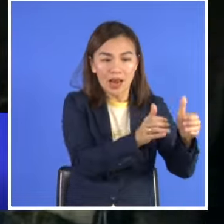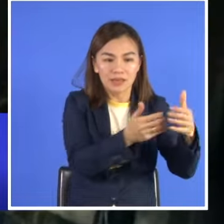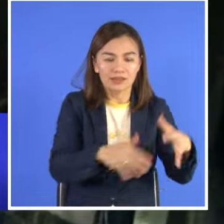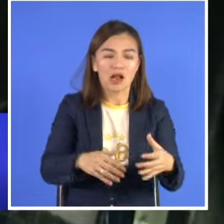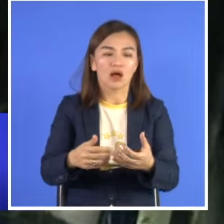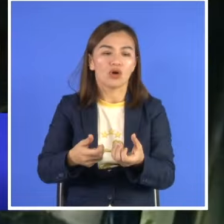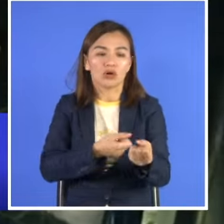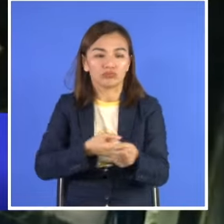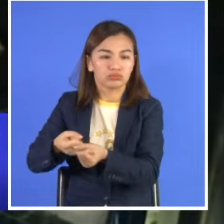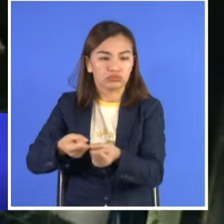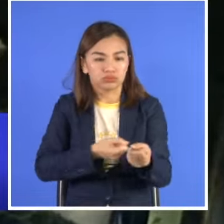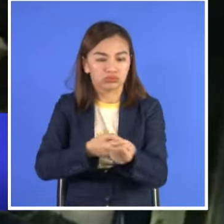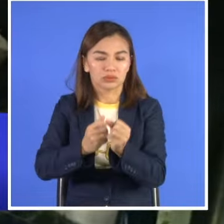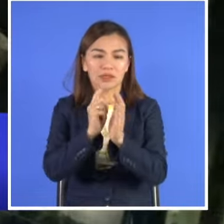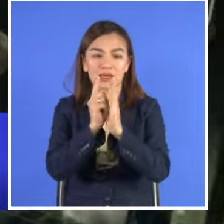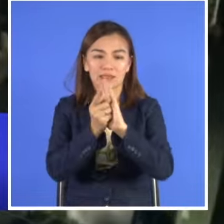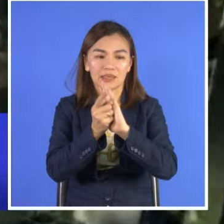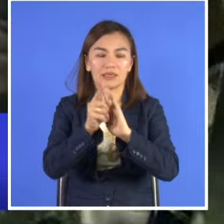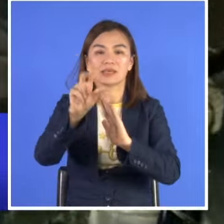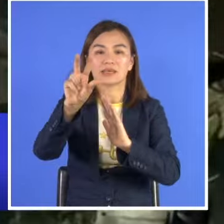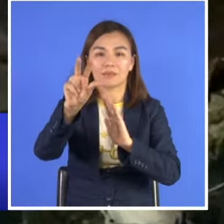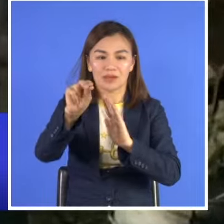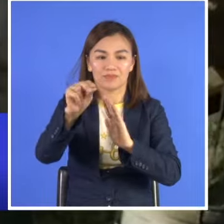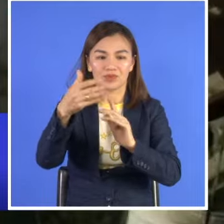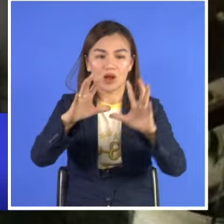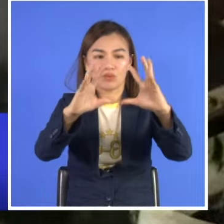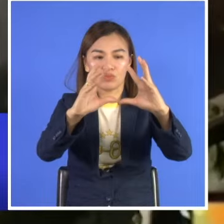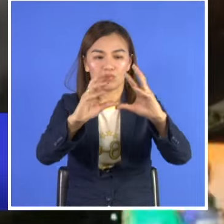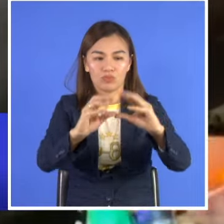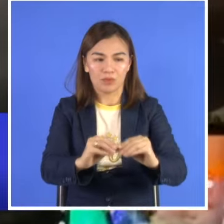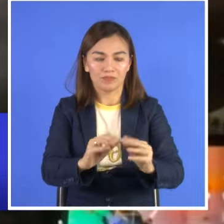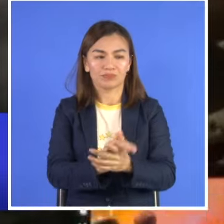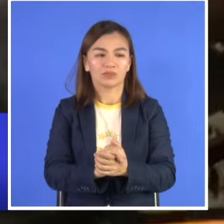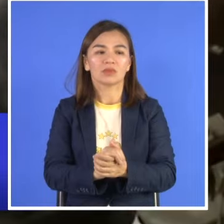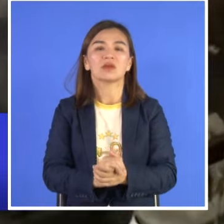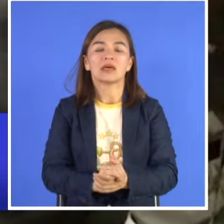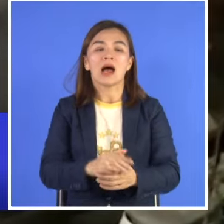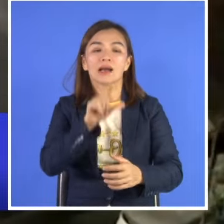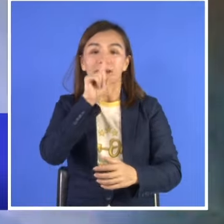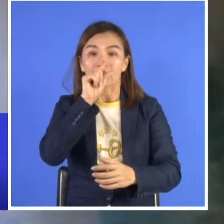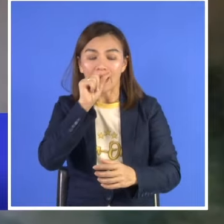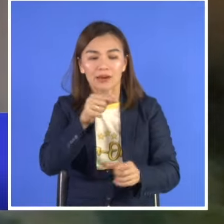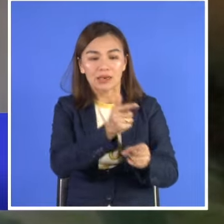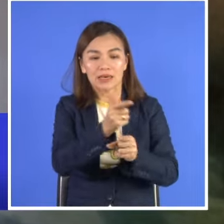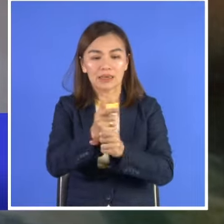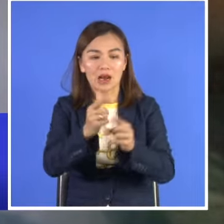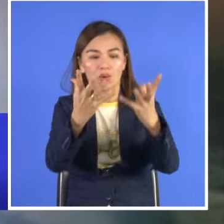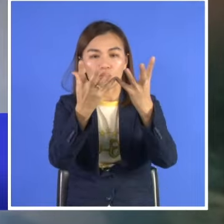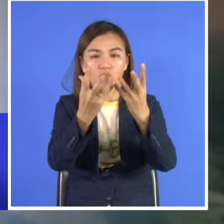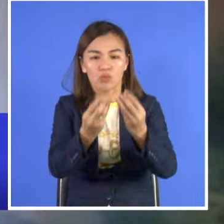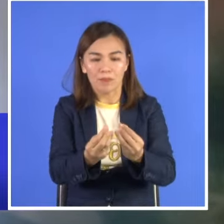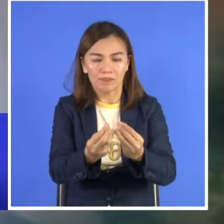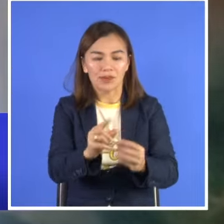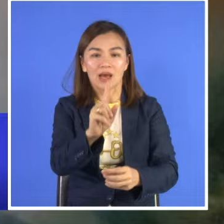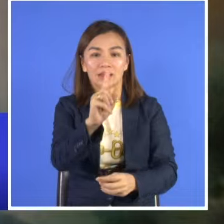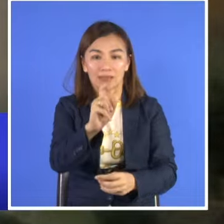กว่านะครับเ 30นาทีนะเพลิงก็สงบลงเห้าไก่เนี่ยเสียหายทั้งหมดเลยมีไก่ชนที่ตายมากกว่า